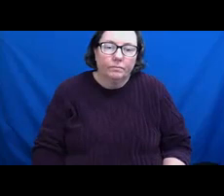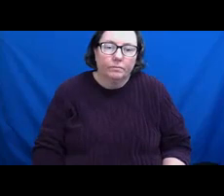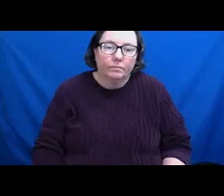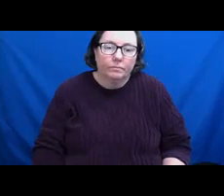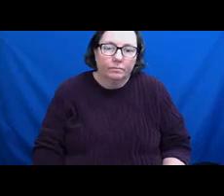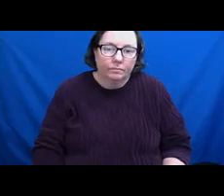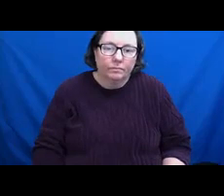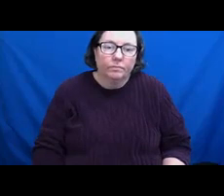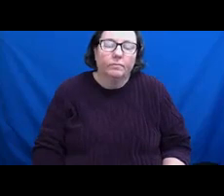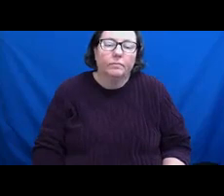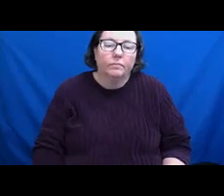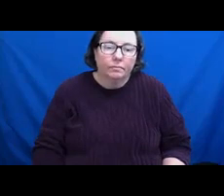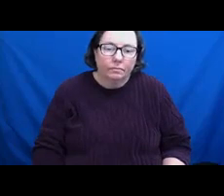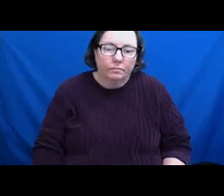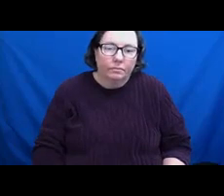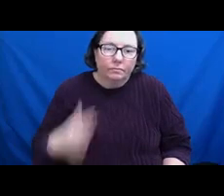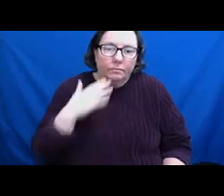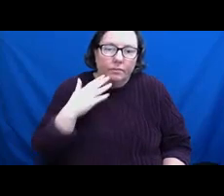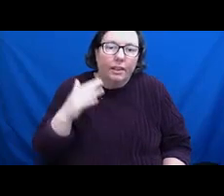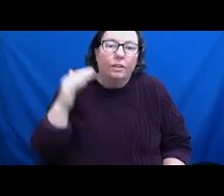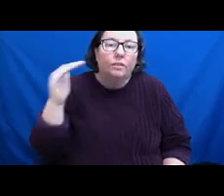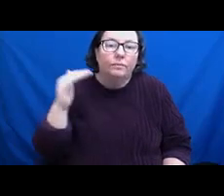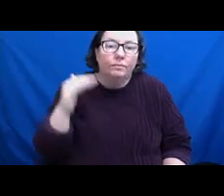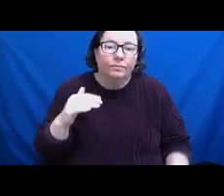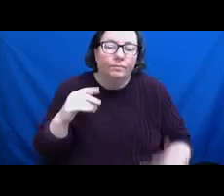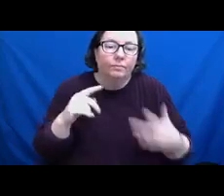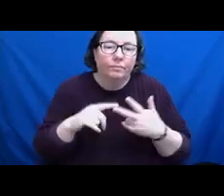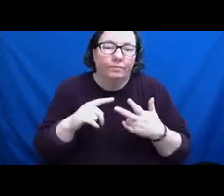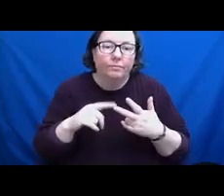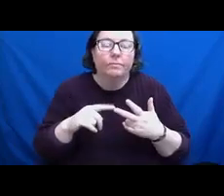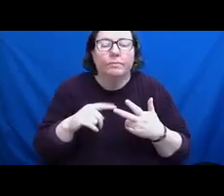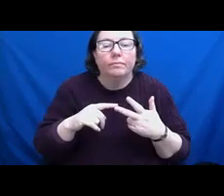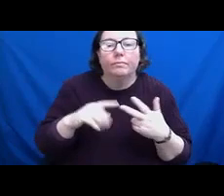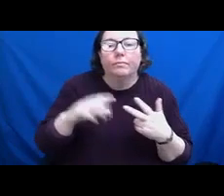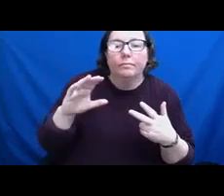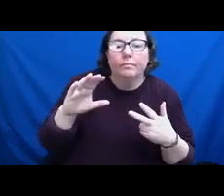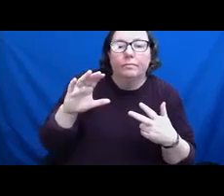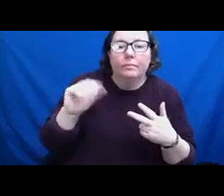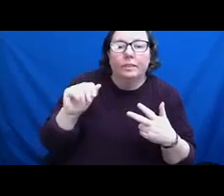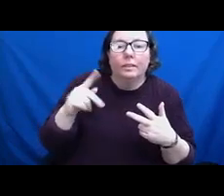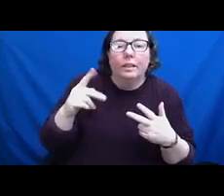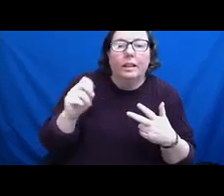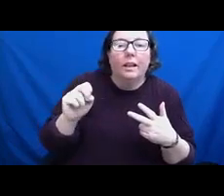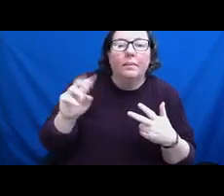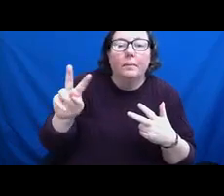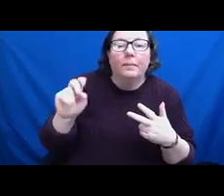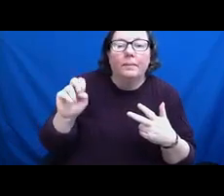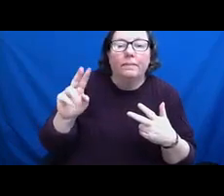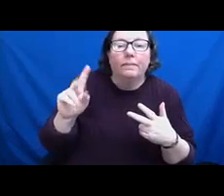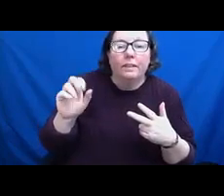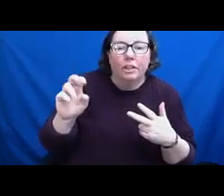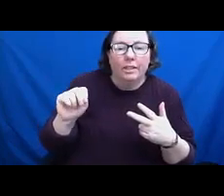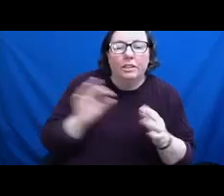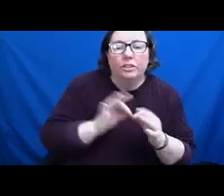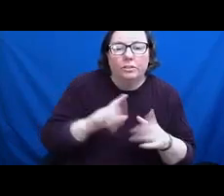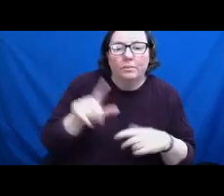beaucoup. Thank you, sir. No problem. Our Cape Verdean interpreter is Lidiana